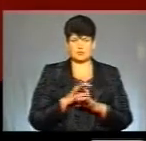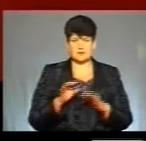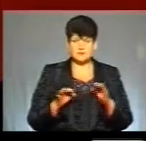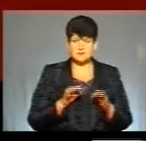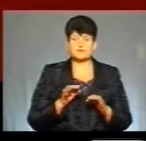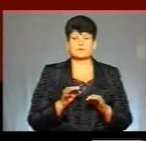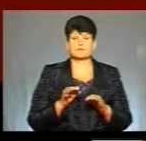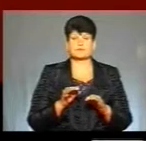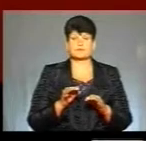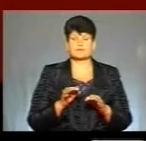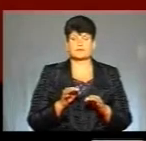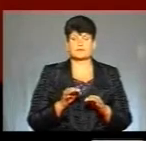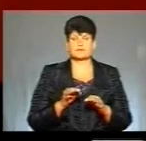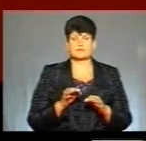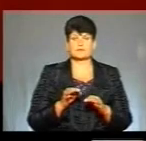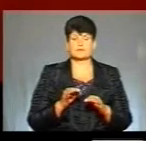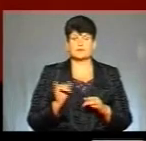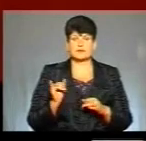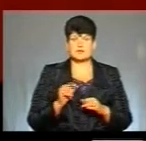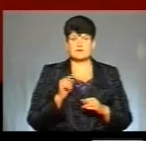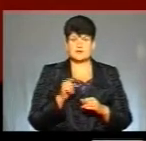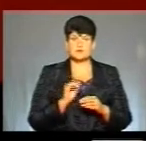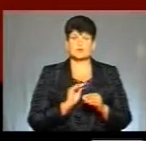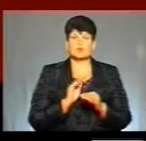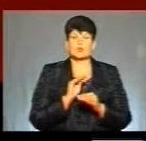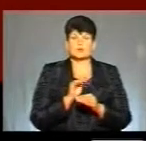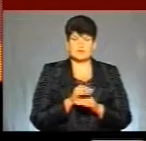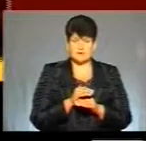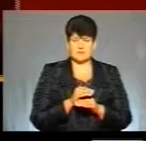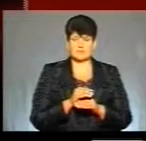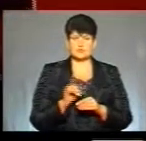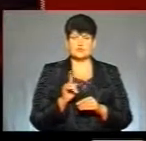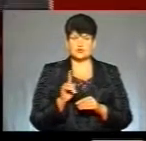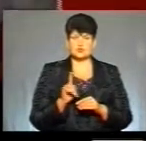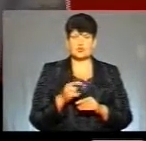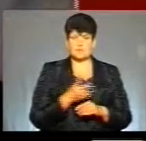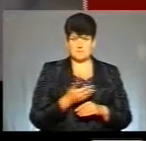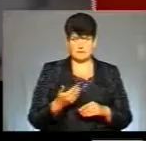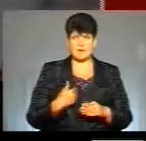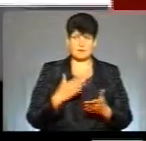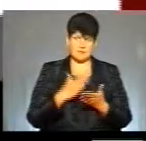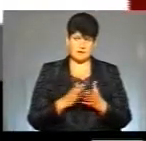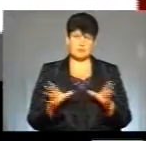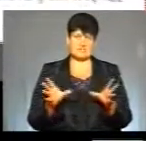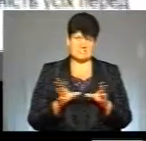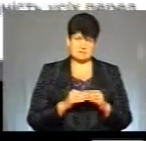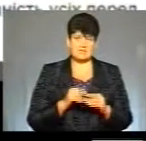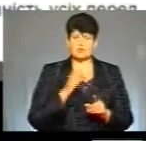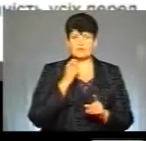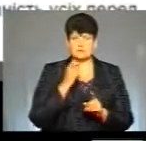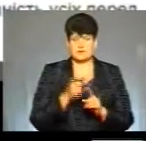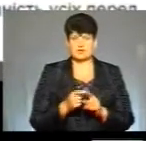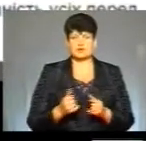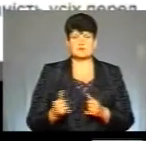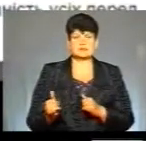депутатської недоторканності. І він додав, що, власне, ми несемо спільну відповідальність, щоб